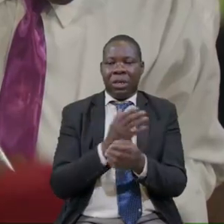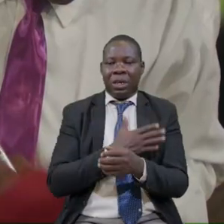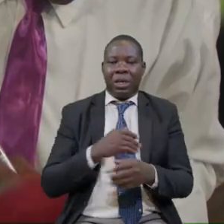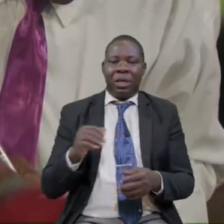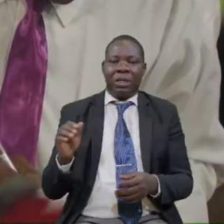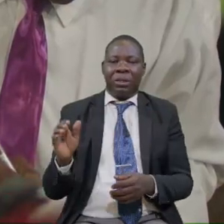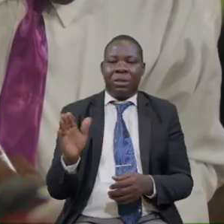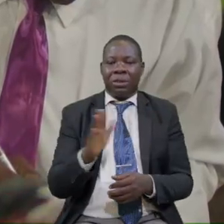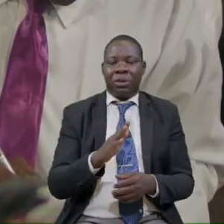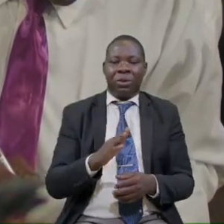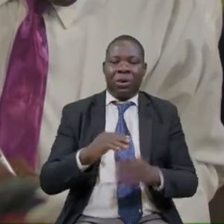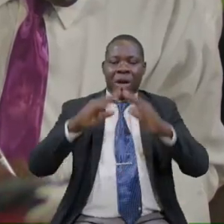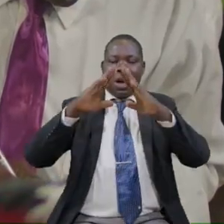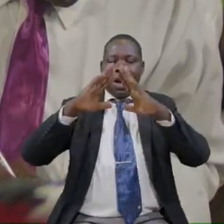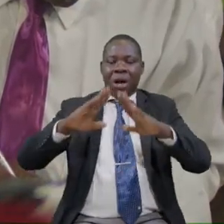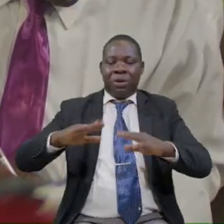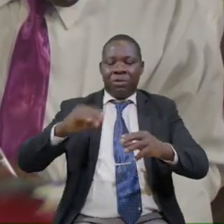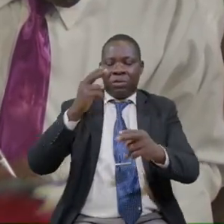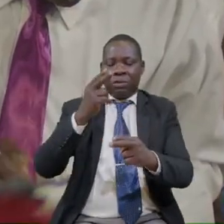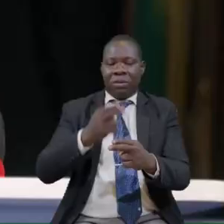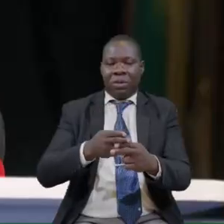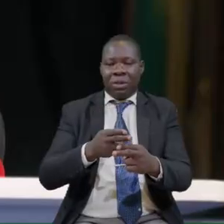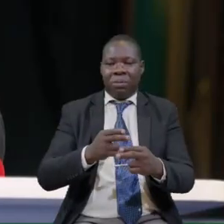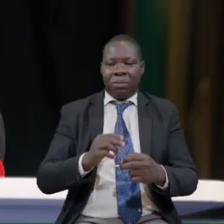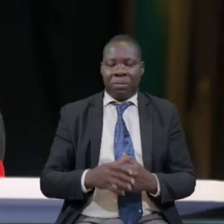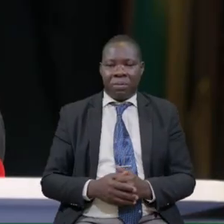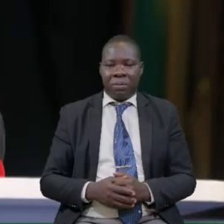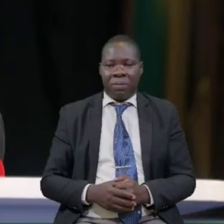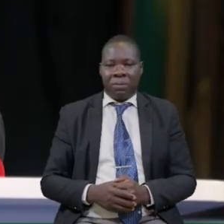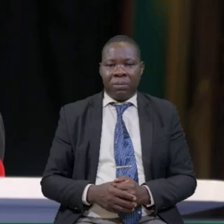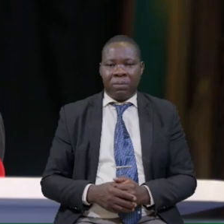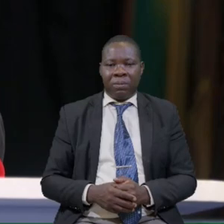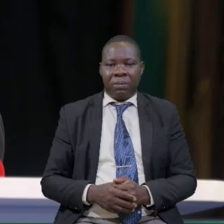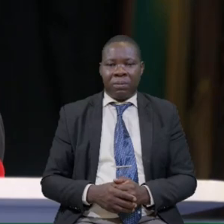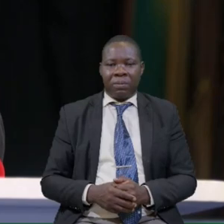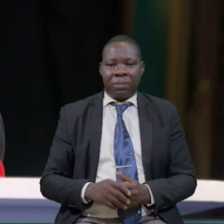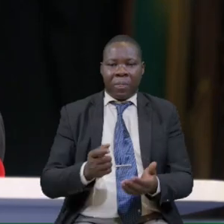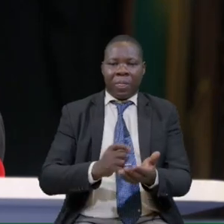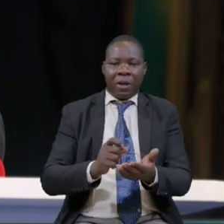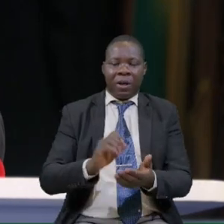rue, écrivez le nom de la communauté, et puis